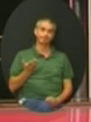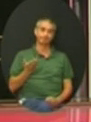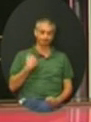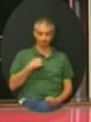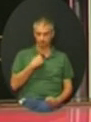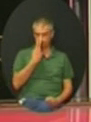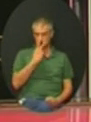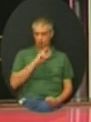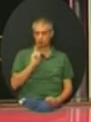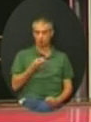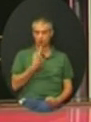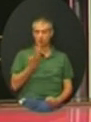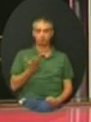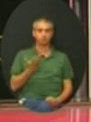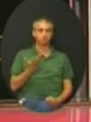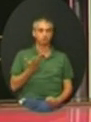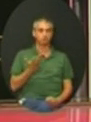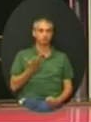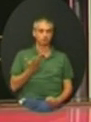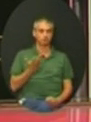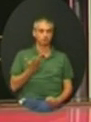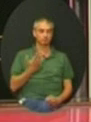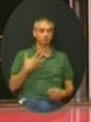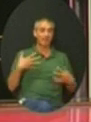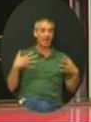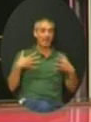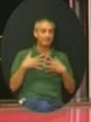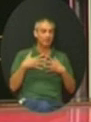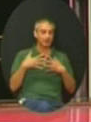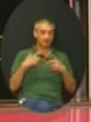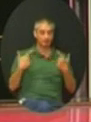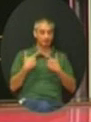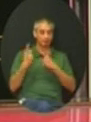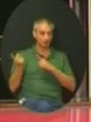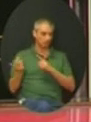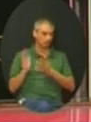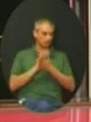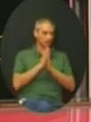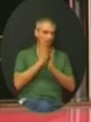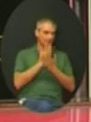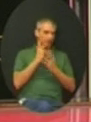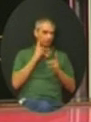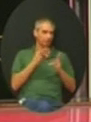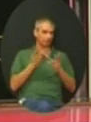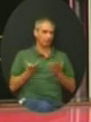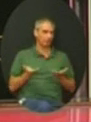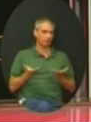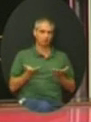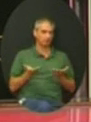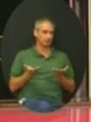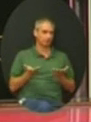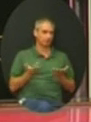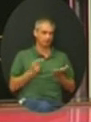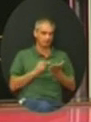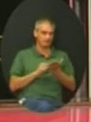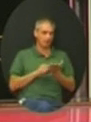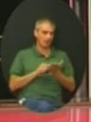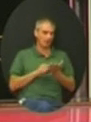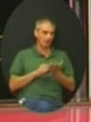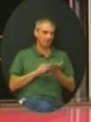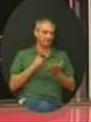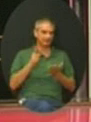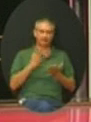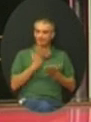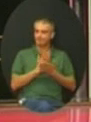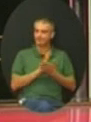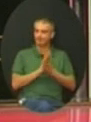אנחנו רואים את זה כולם. הקבינט מצוק איתן הפך להיות בדיחה. מדוע? משום שזה